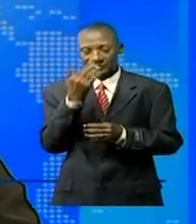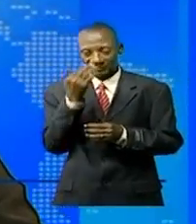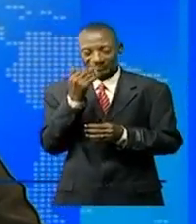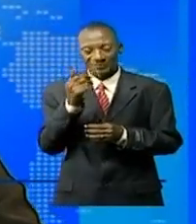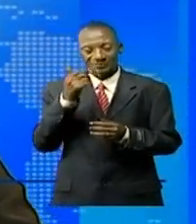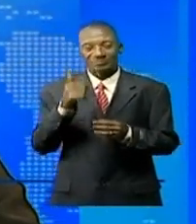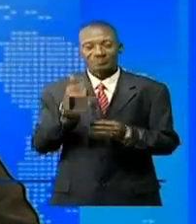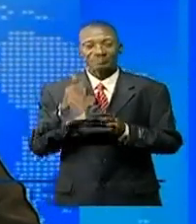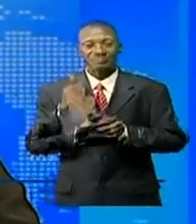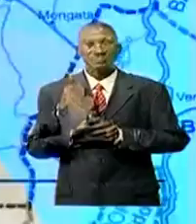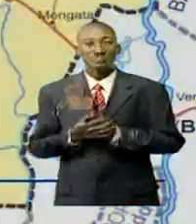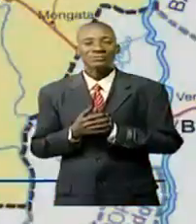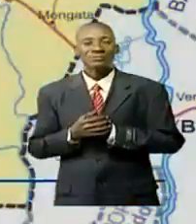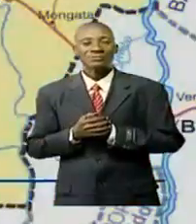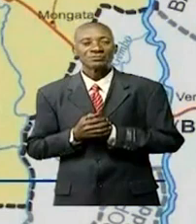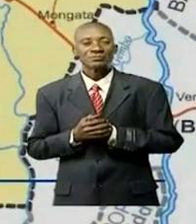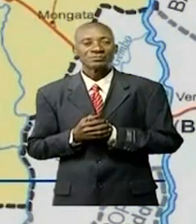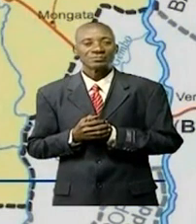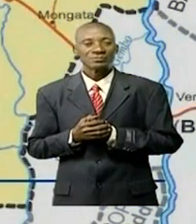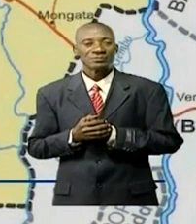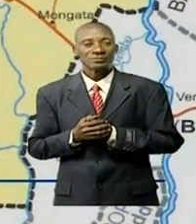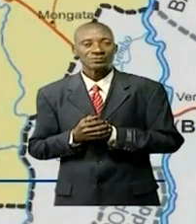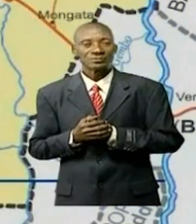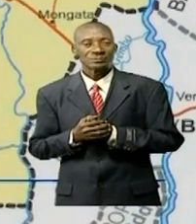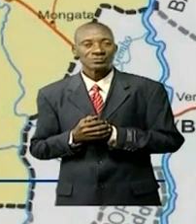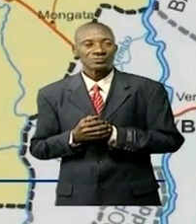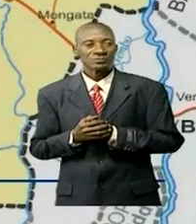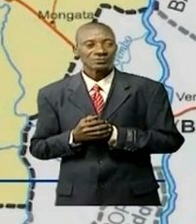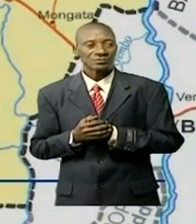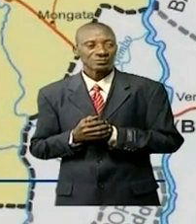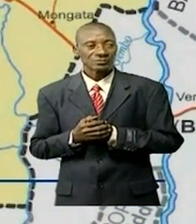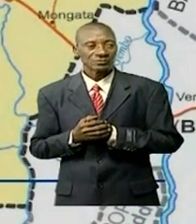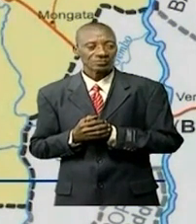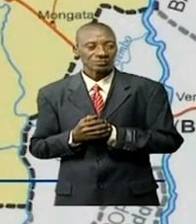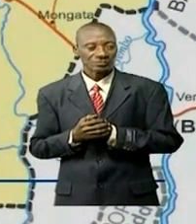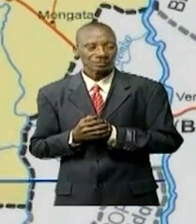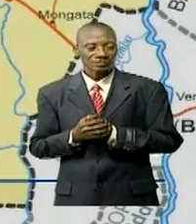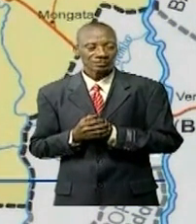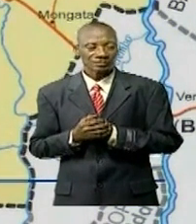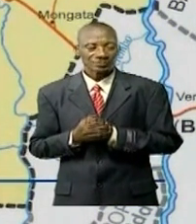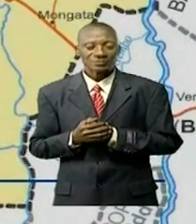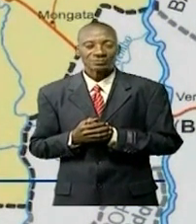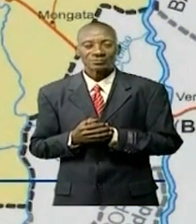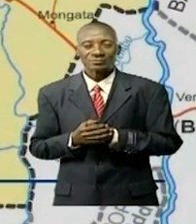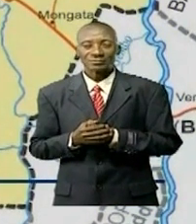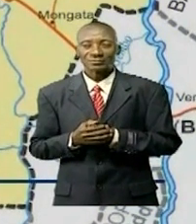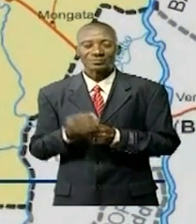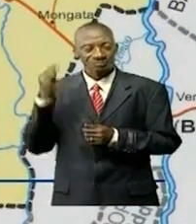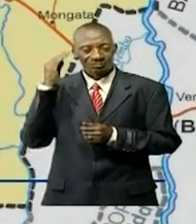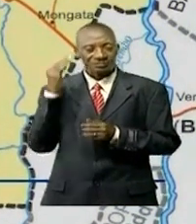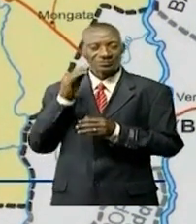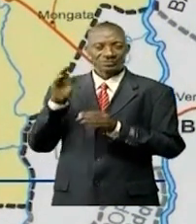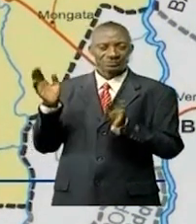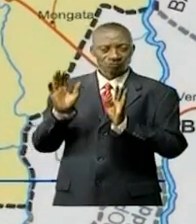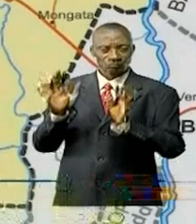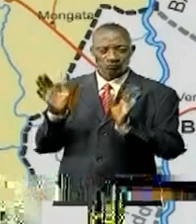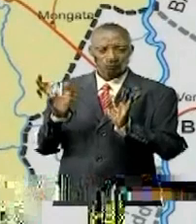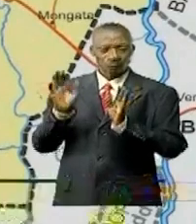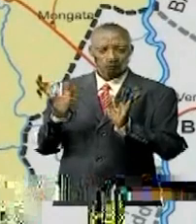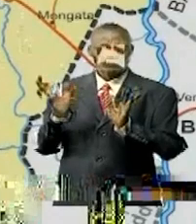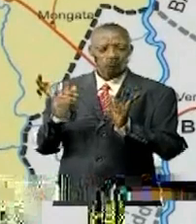Nsakala. Allô. Monsieur le ministre, bonjour. Bonjour madame. La rédaction de